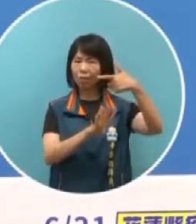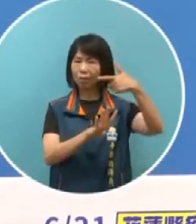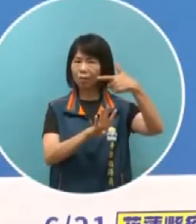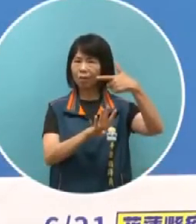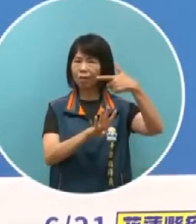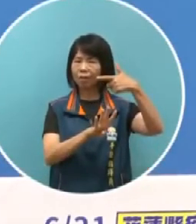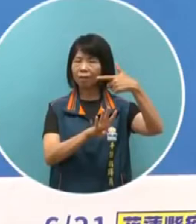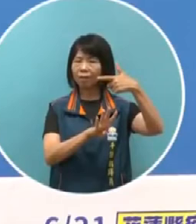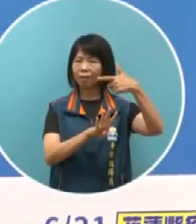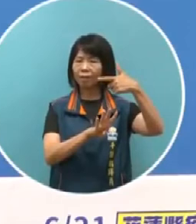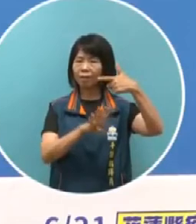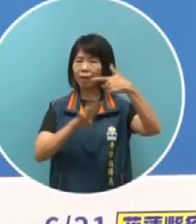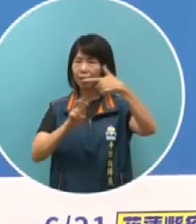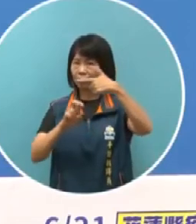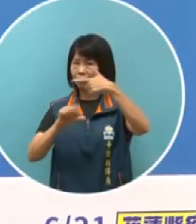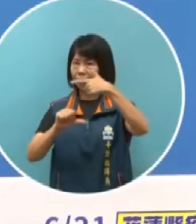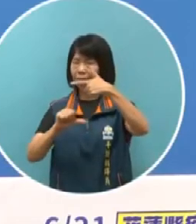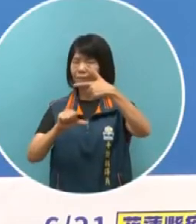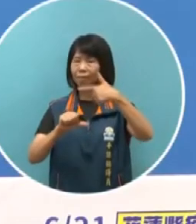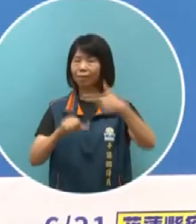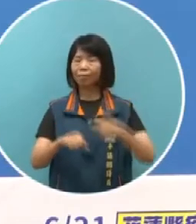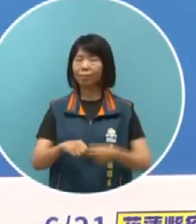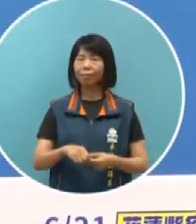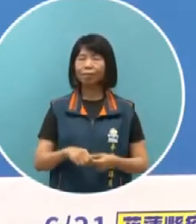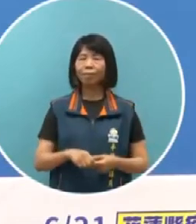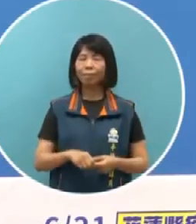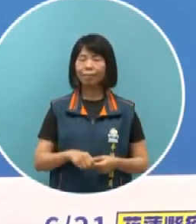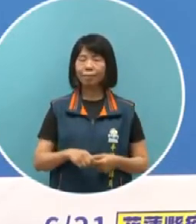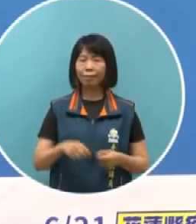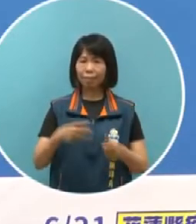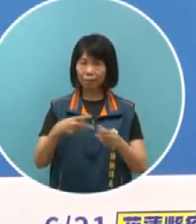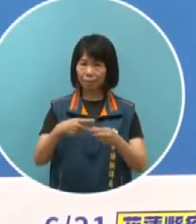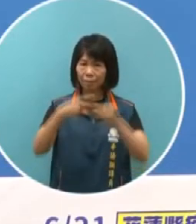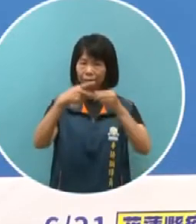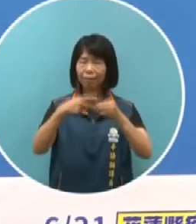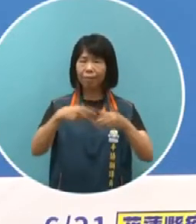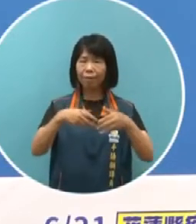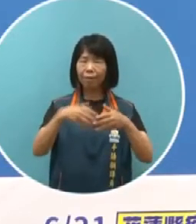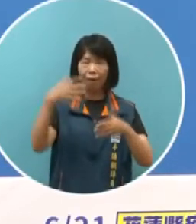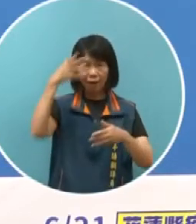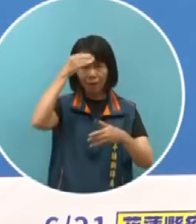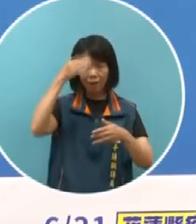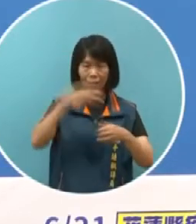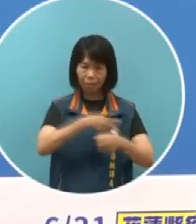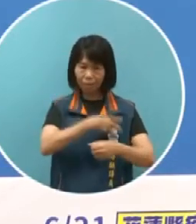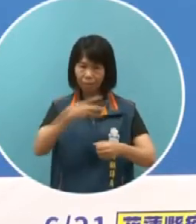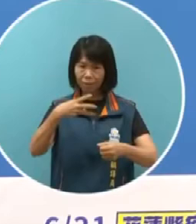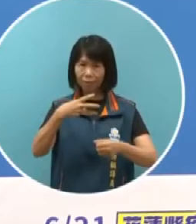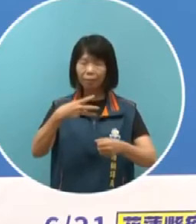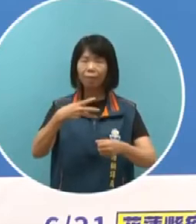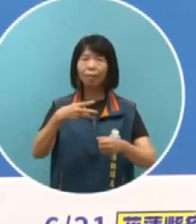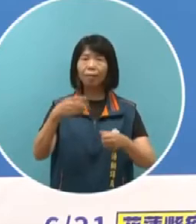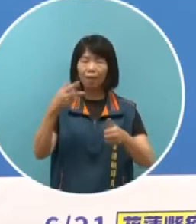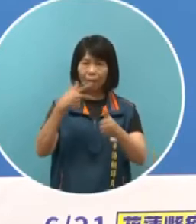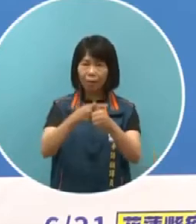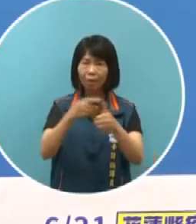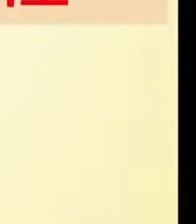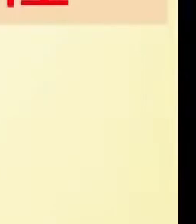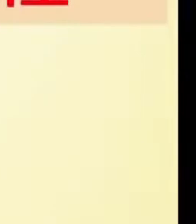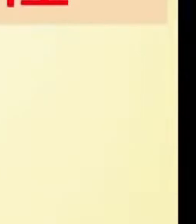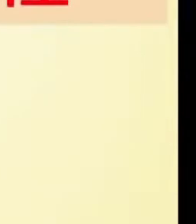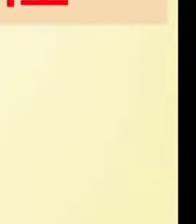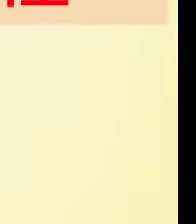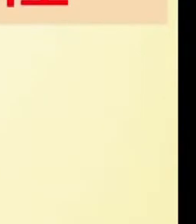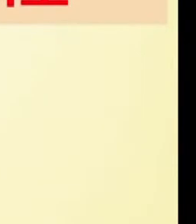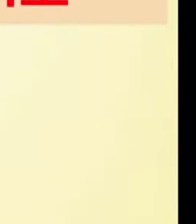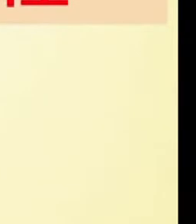6月24号、6月25号，也就是我们第二梯的长者礼拜3打完以后，礼拜4、